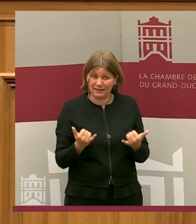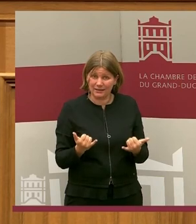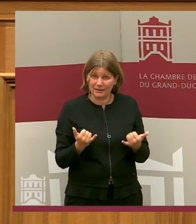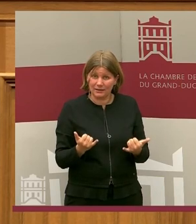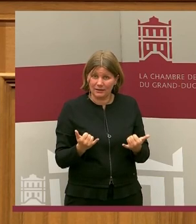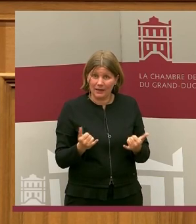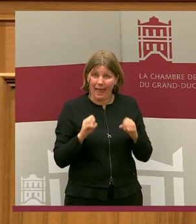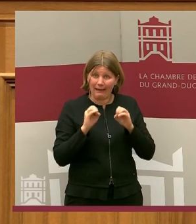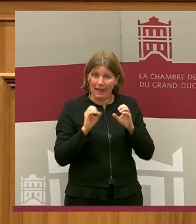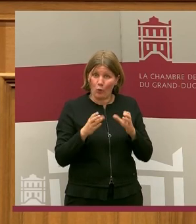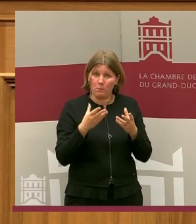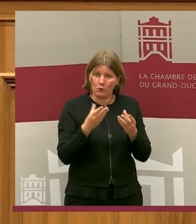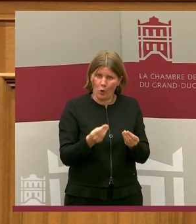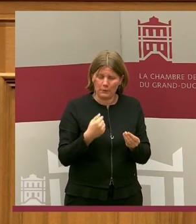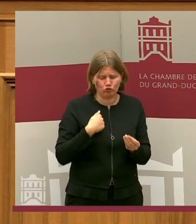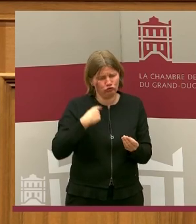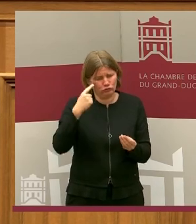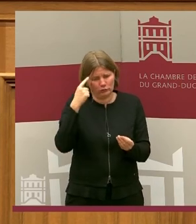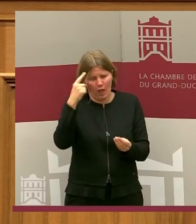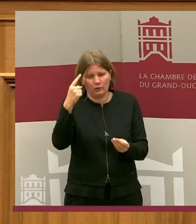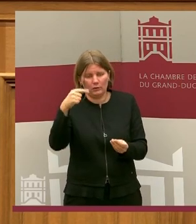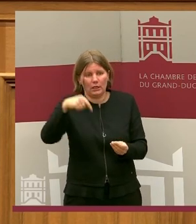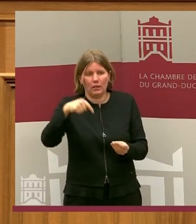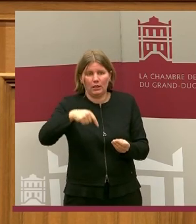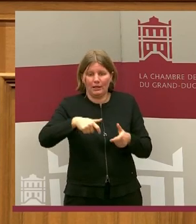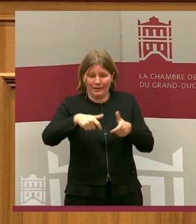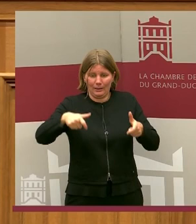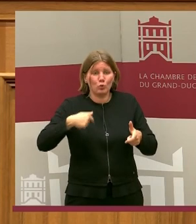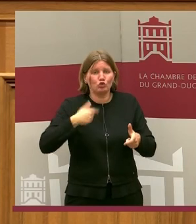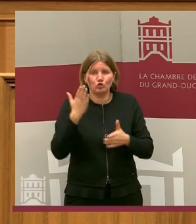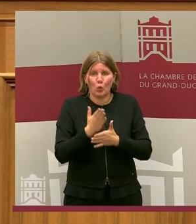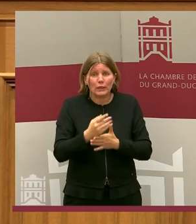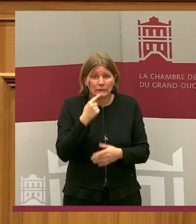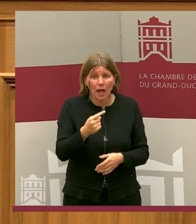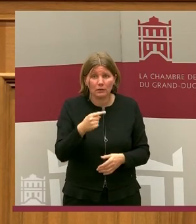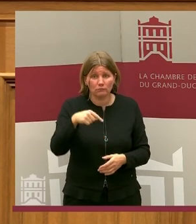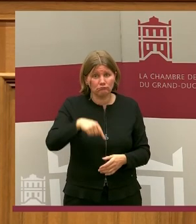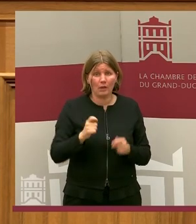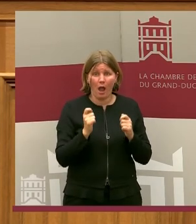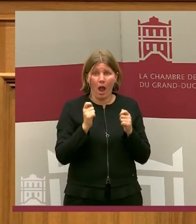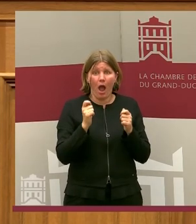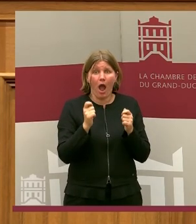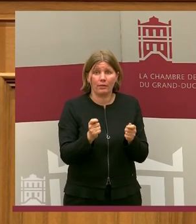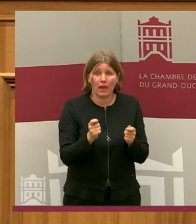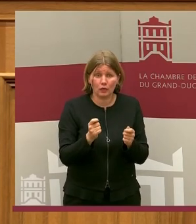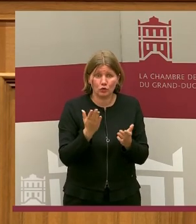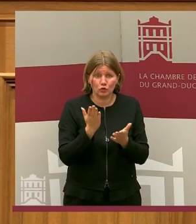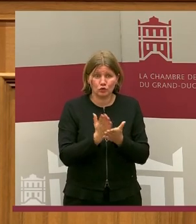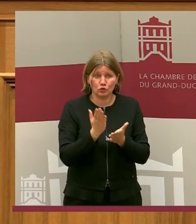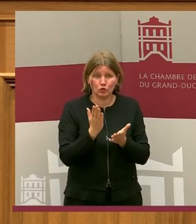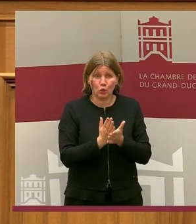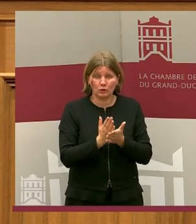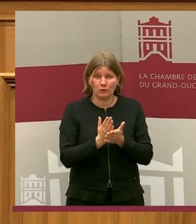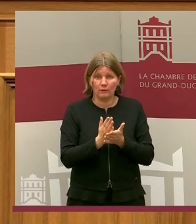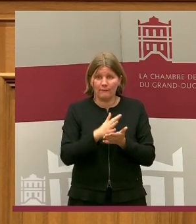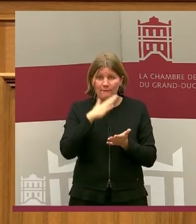ich sich davon ausgegangen, und das habe ich auch auf der Tribüne gesagt, dass die Motion ja dann mit so Prä-Zustimmung können